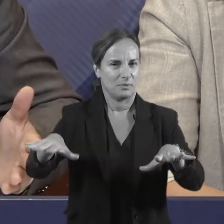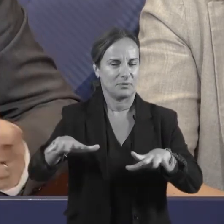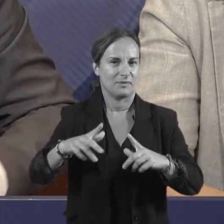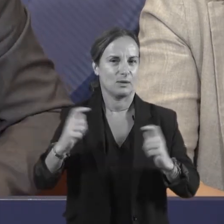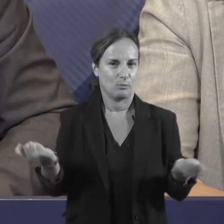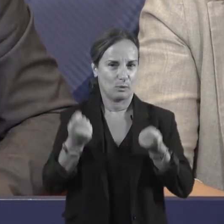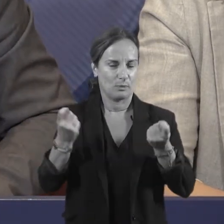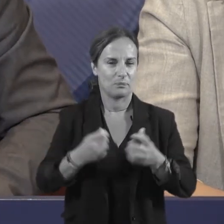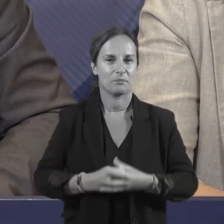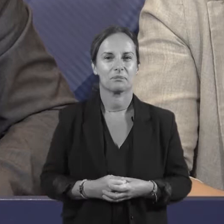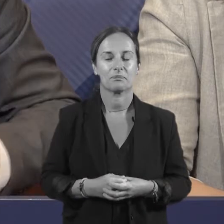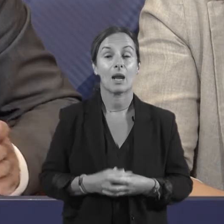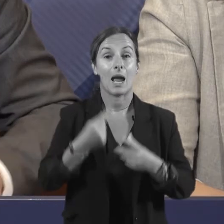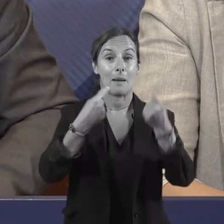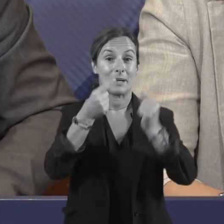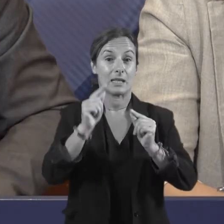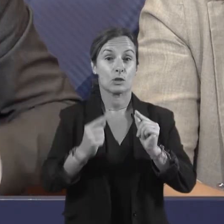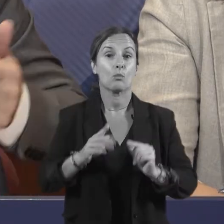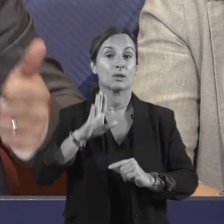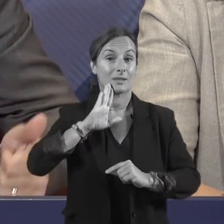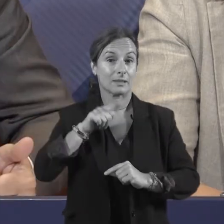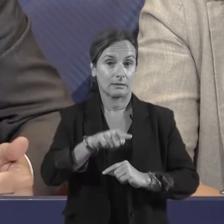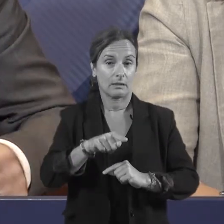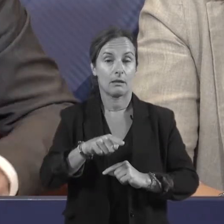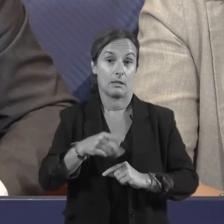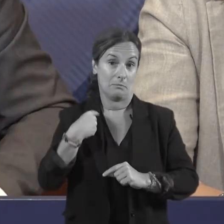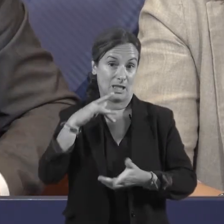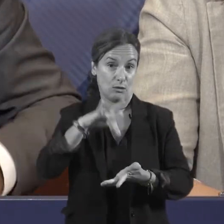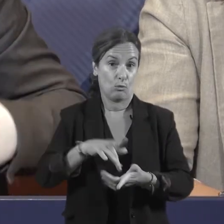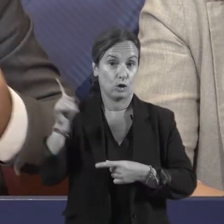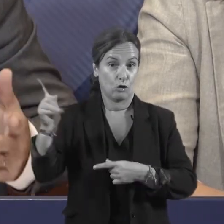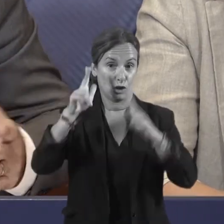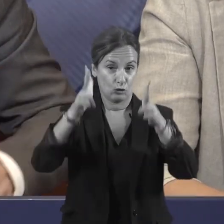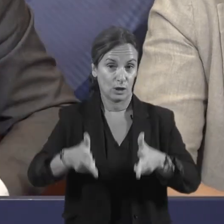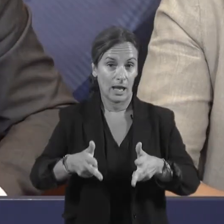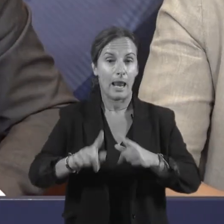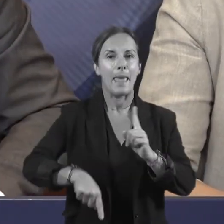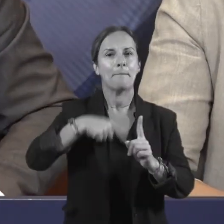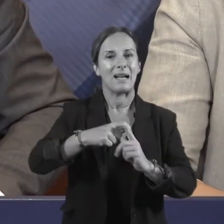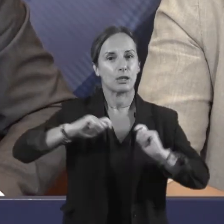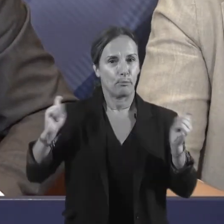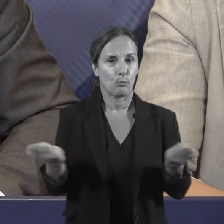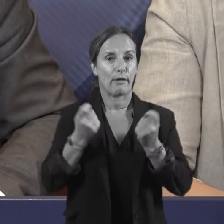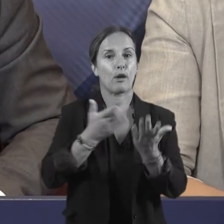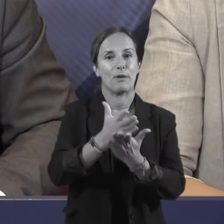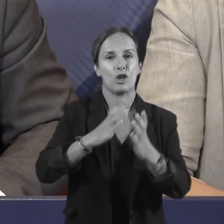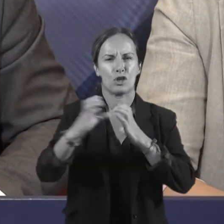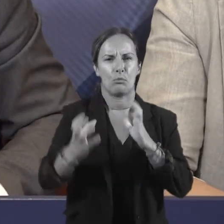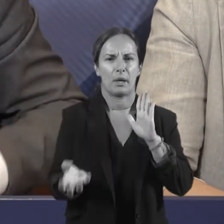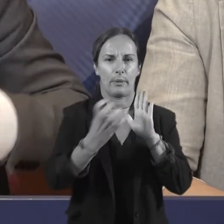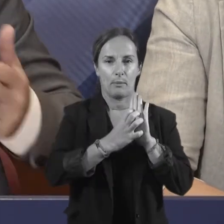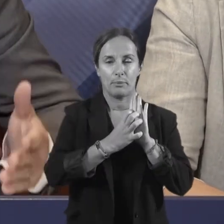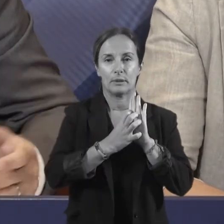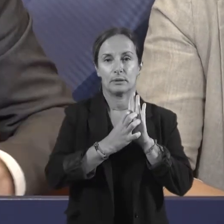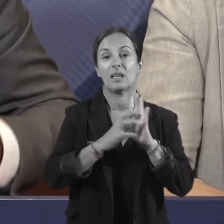A més, aquest pressupost inclou el desenvolupament de l'esdeveniment, així com tasques de promoció a nivell de mitjans de comunicació,